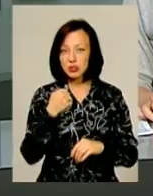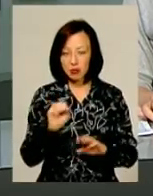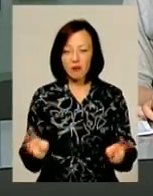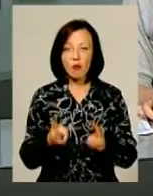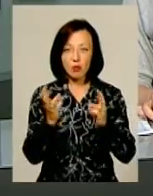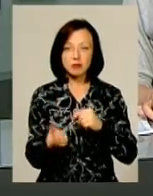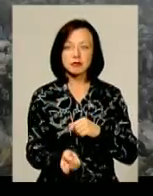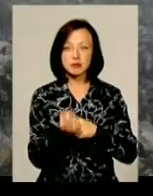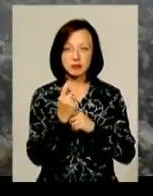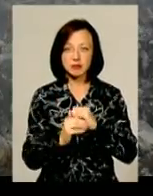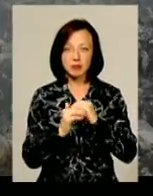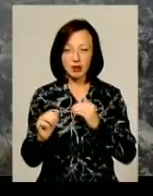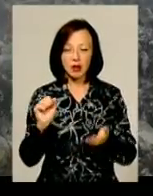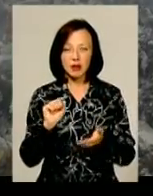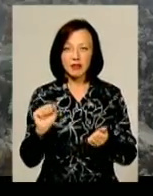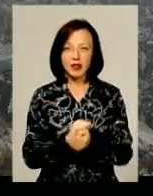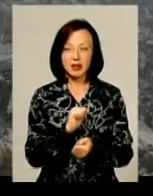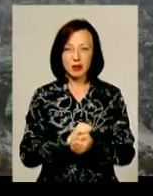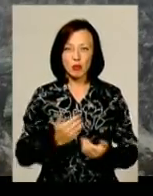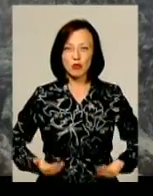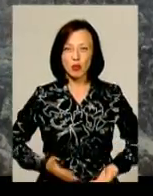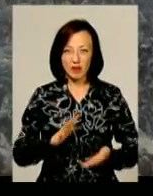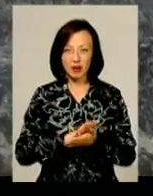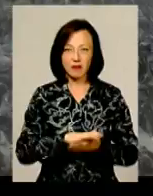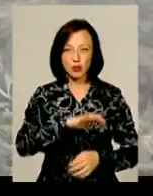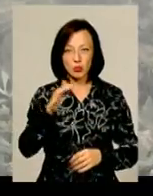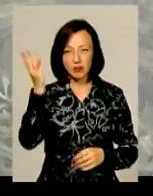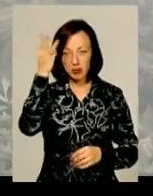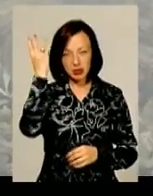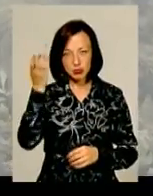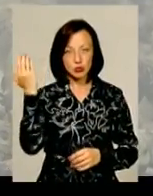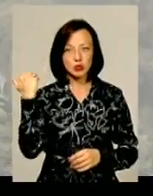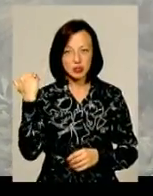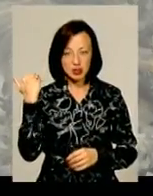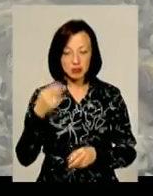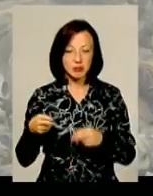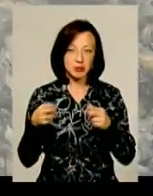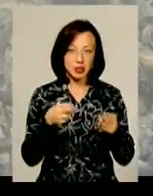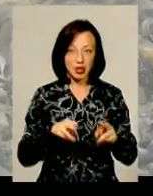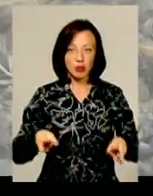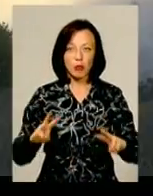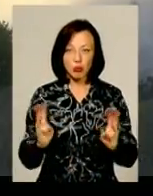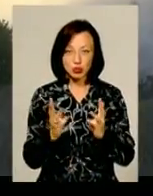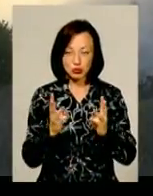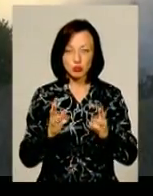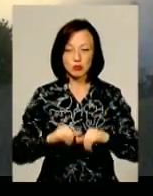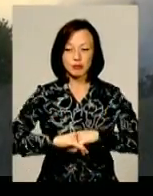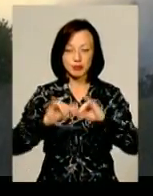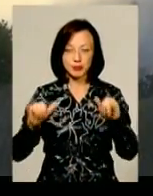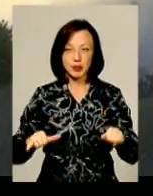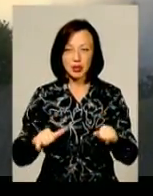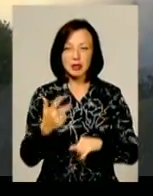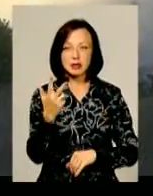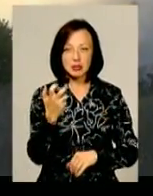вогонь спалахнув на полігоні твердих побутових відходів у Хмельницькому. Тоді на момент приїзду пожежників полум'я вже охопило